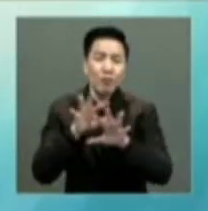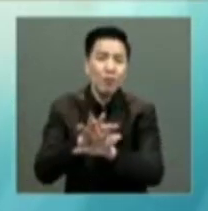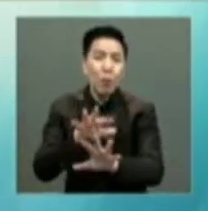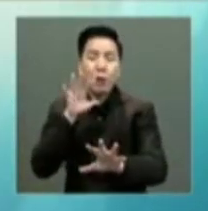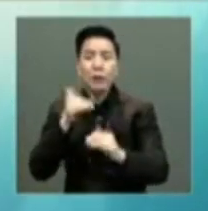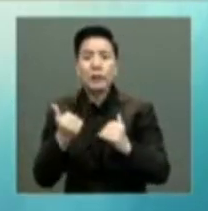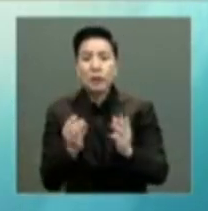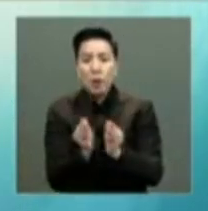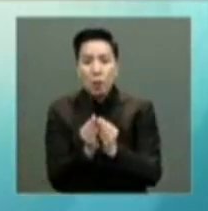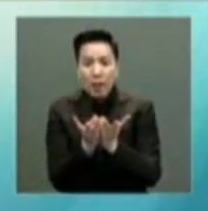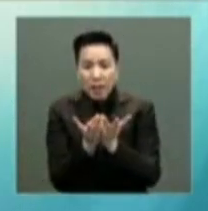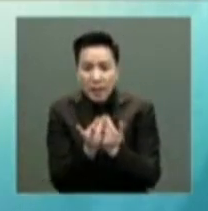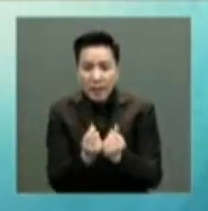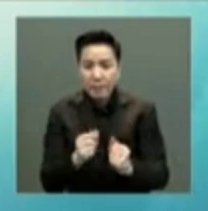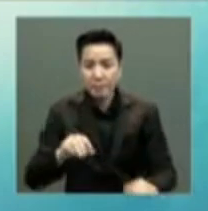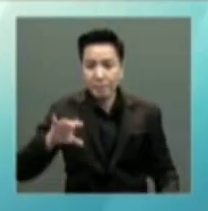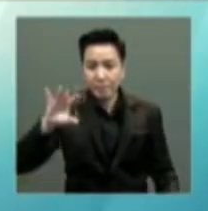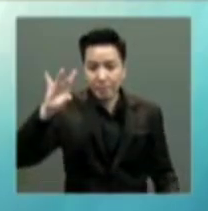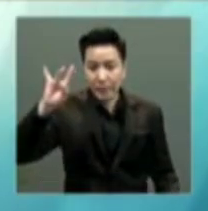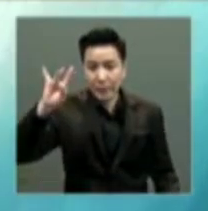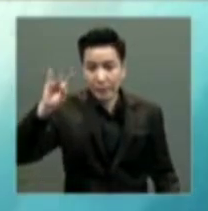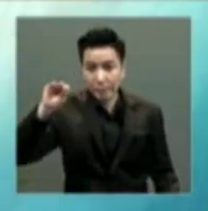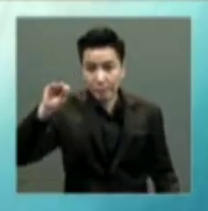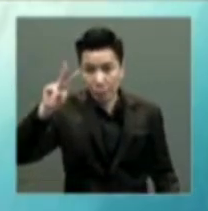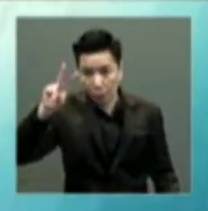28 12รายครับอันนี้นำเรียนนะครับว่ามันมีเหตุที่ทำให้เราต้องมานั่งพูดคุยกันแล้วก็เป็นการ